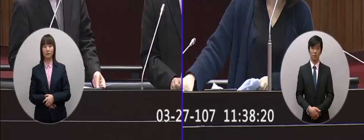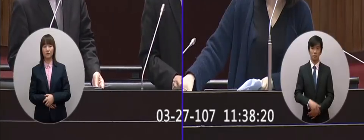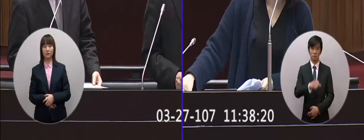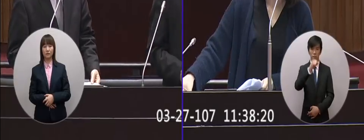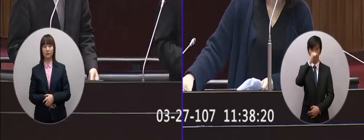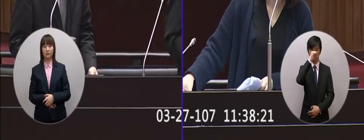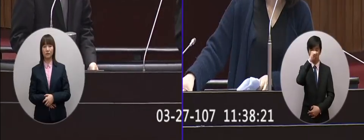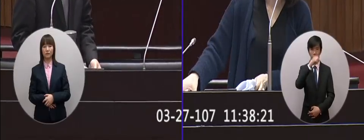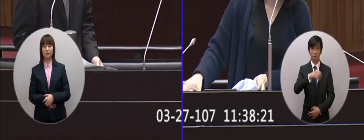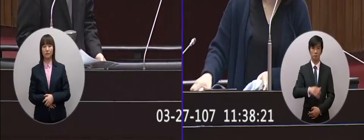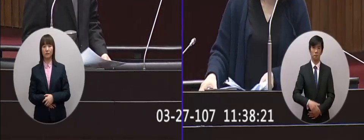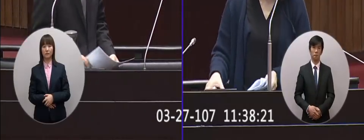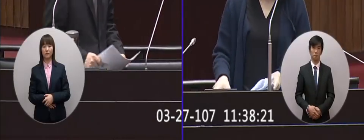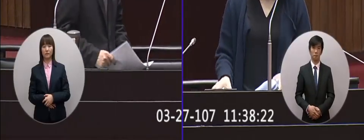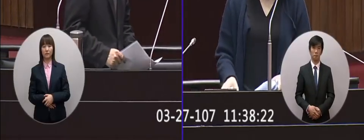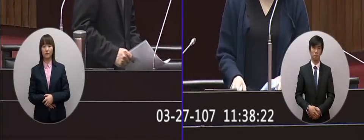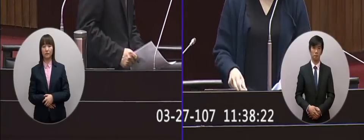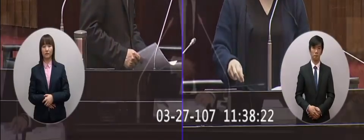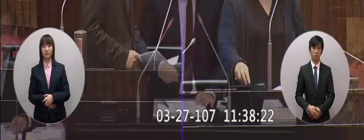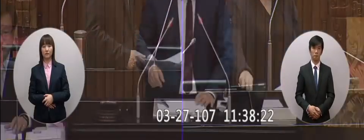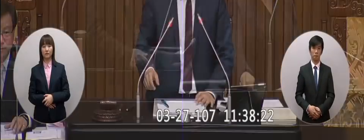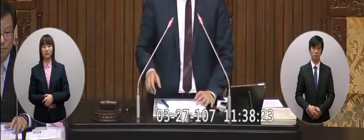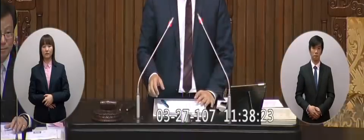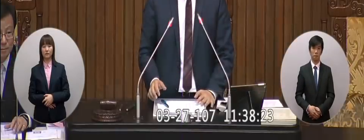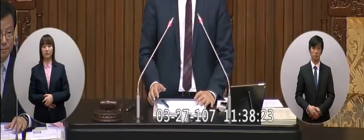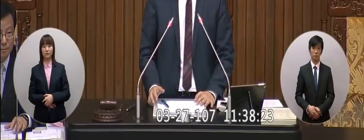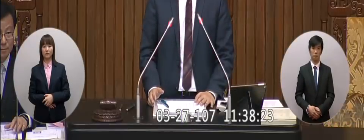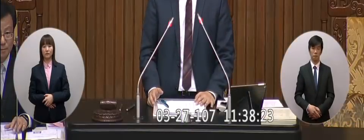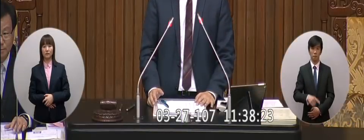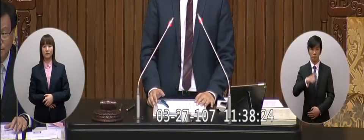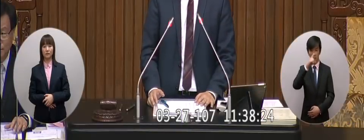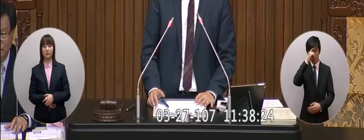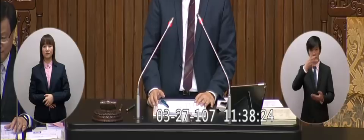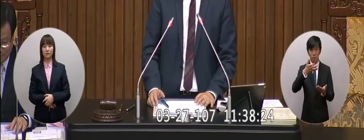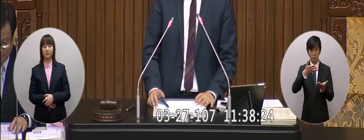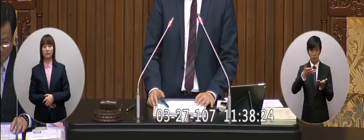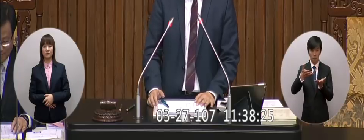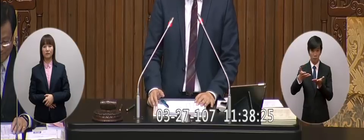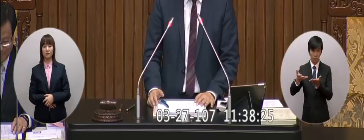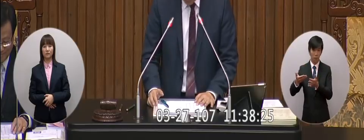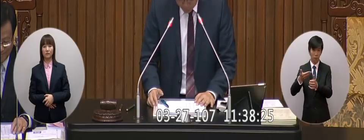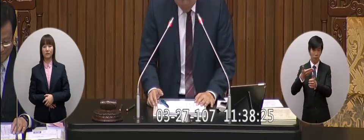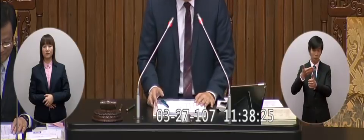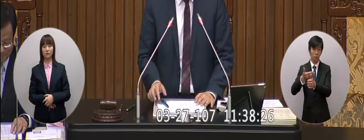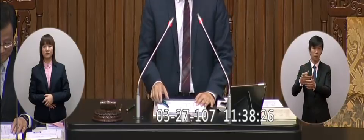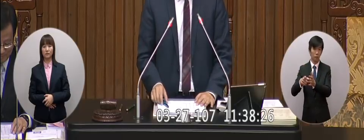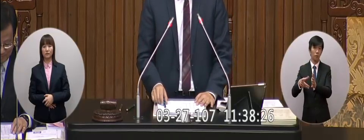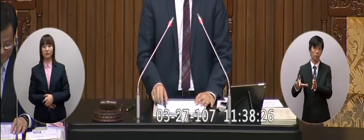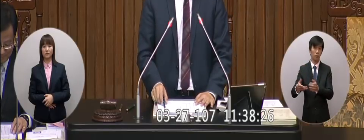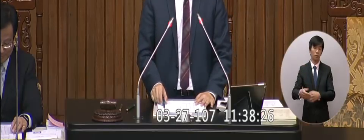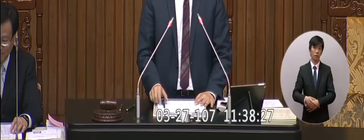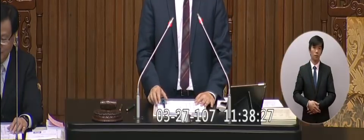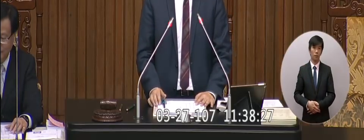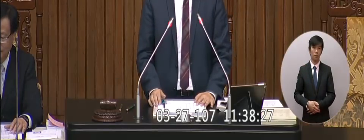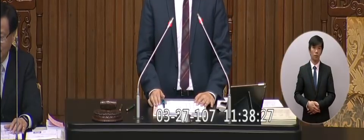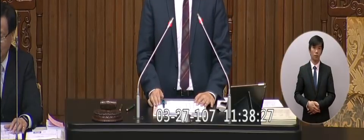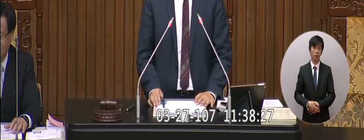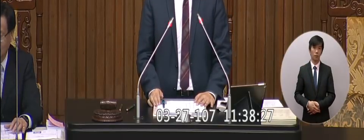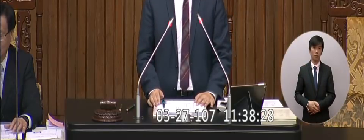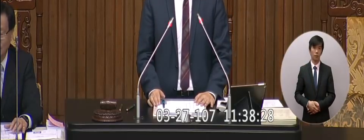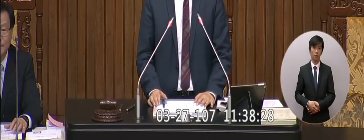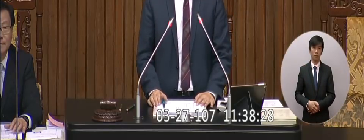好，是不是尽速给高路移用委员一个时间？对，好。